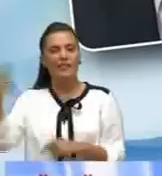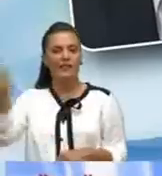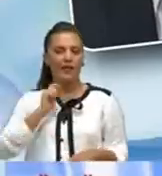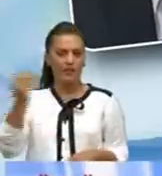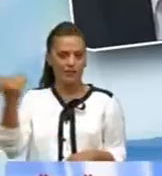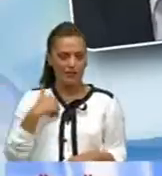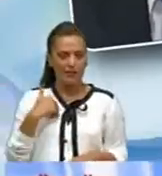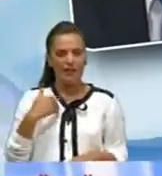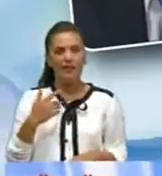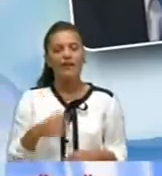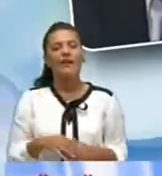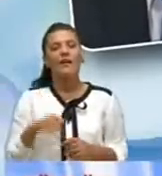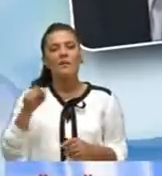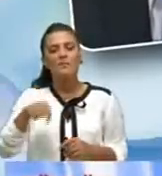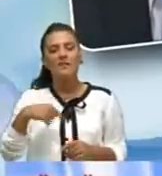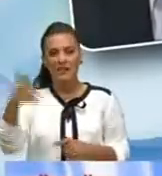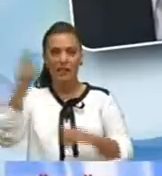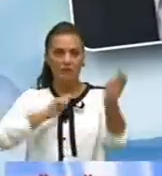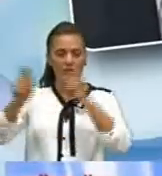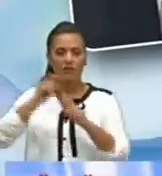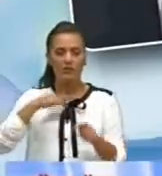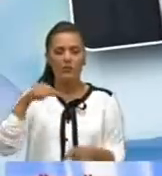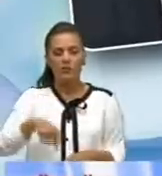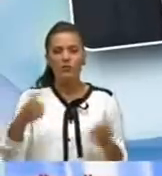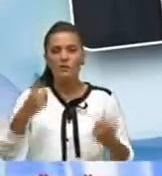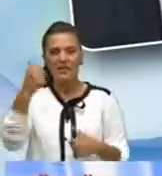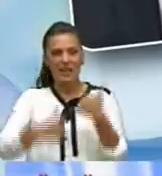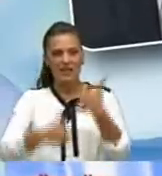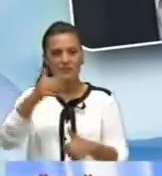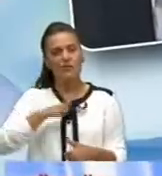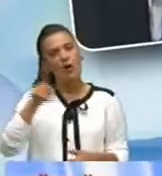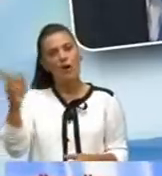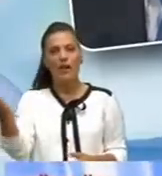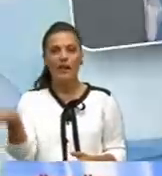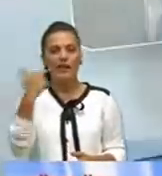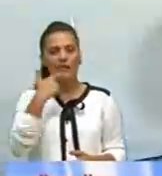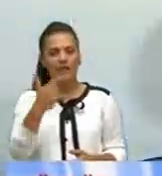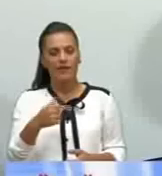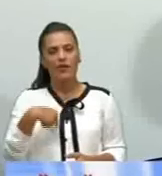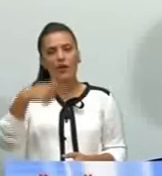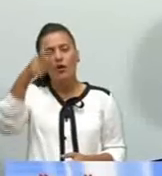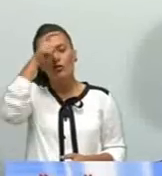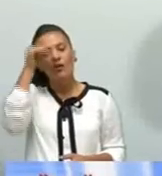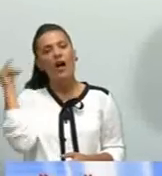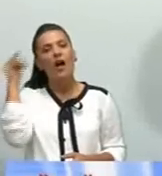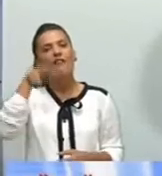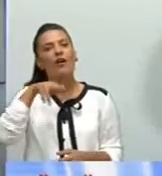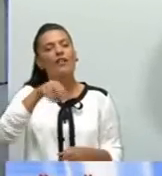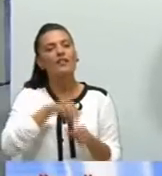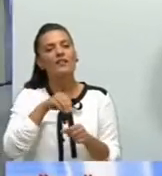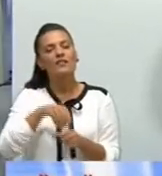aldık. Teklifler de almaya başladınız. Tabii, bizim doğal bir, olarak. Burada da bir yarışma düzenliyoruz. Oraya gelin dediler. Türk Hava Yolları